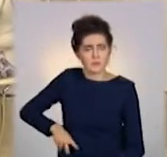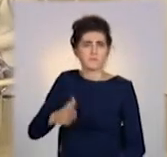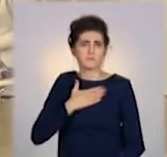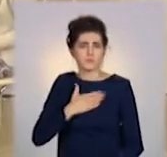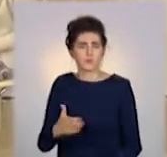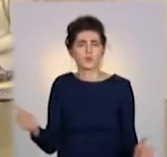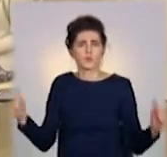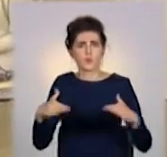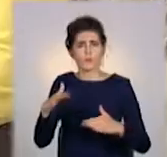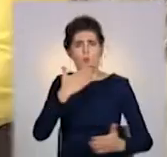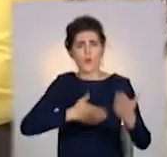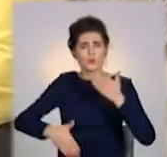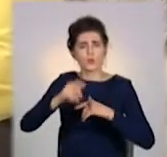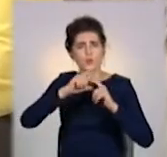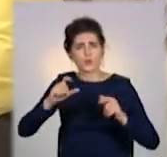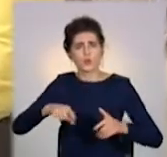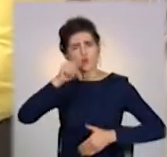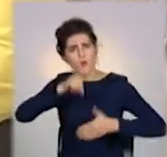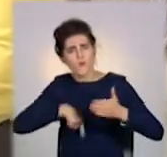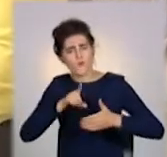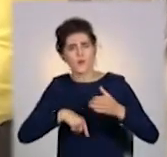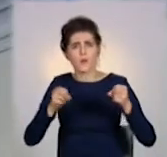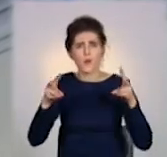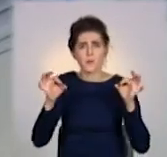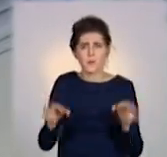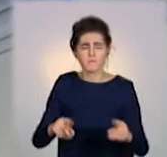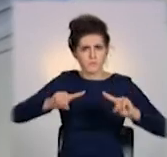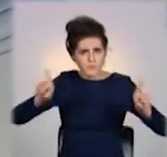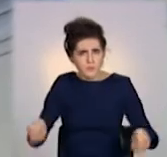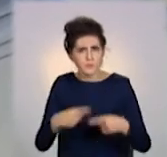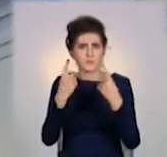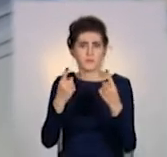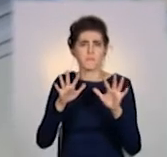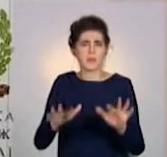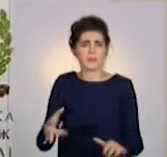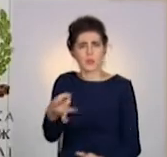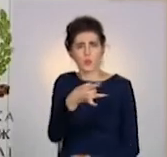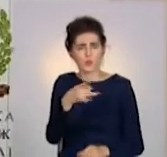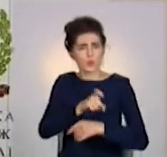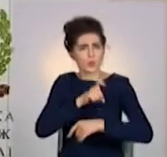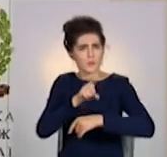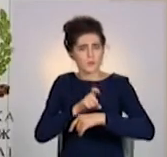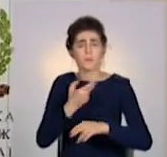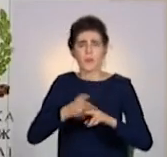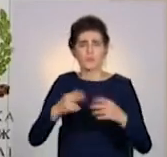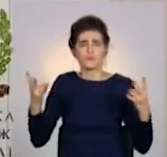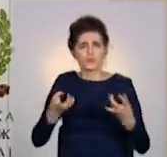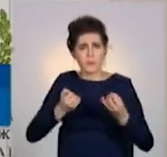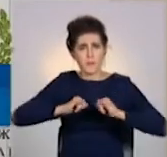зараз рівень довіри до громадських організацій у містах регіону зростає. Їх необхідно бути рівно стільки,